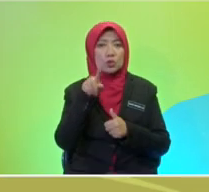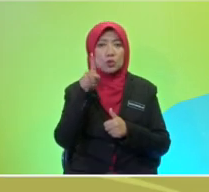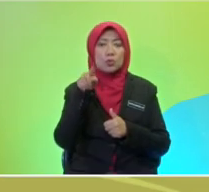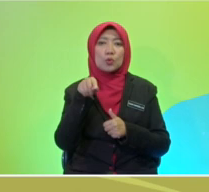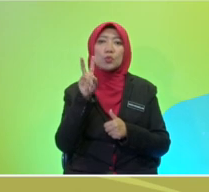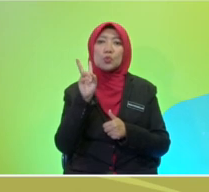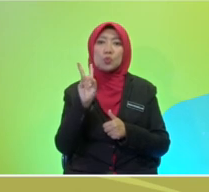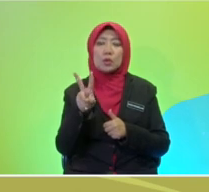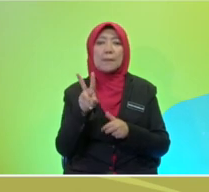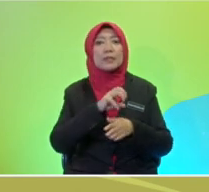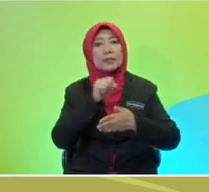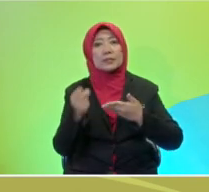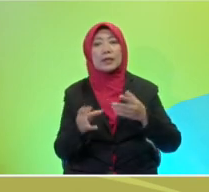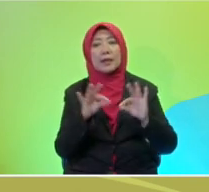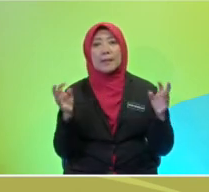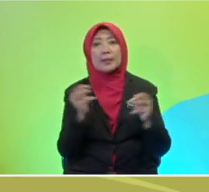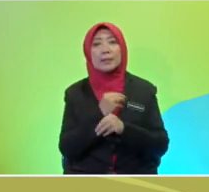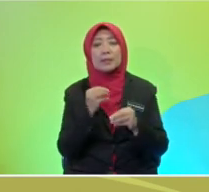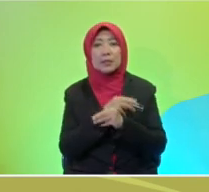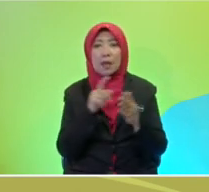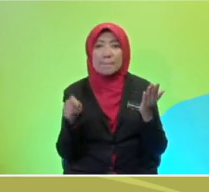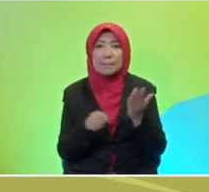menyelesaikan ayat matematika